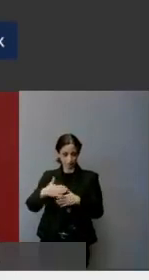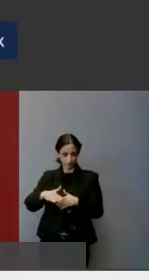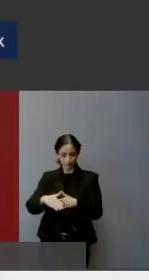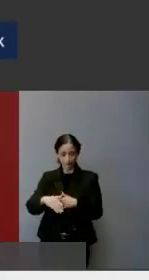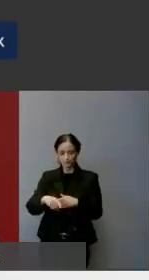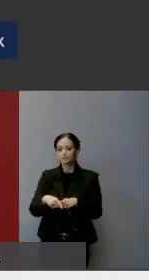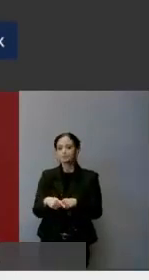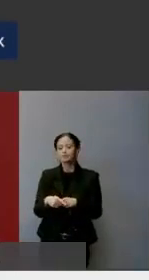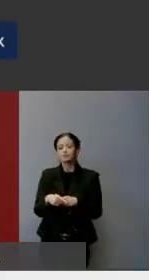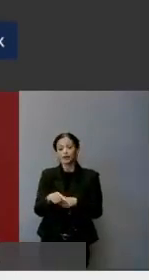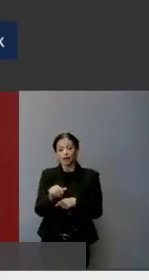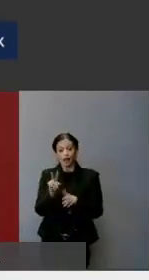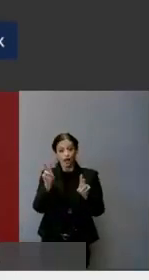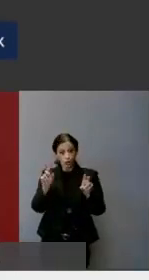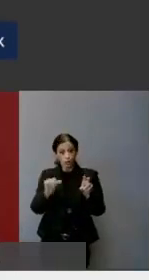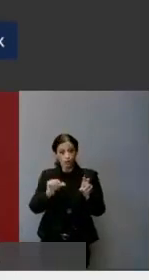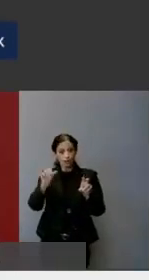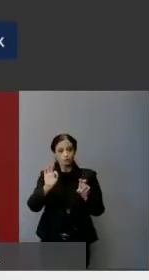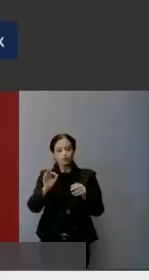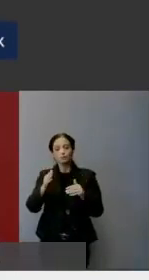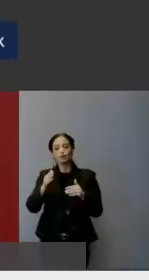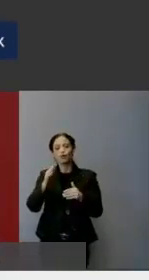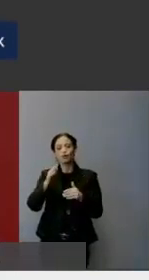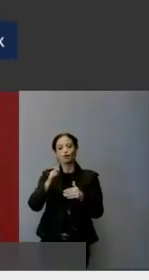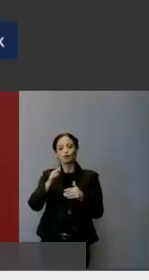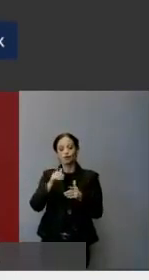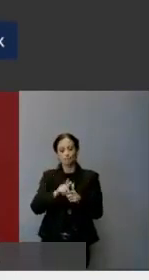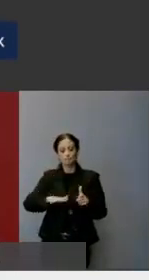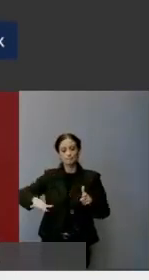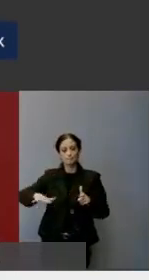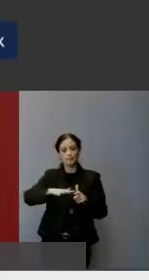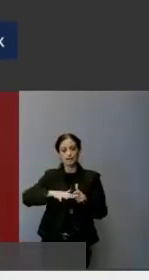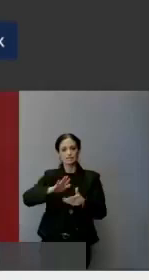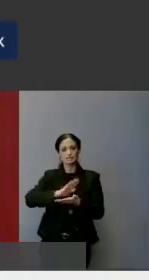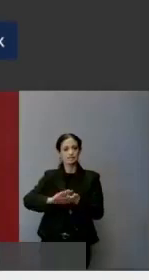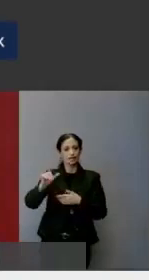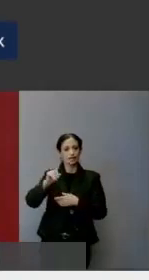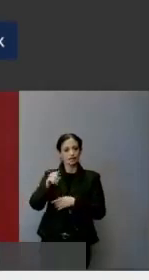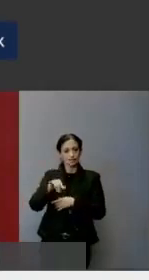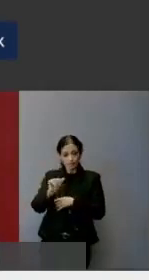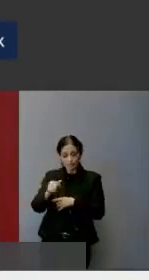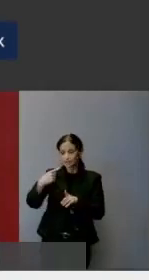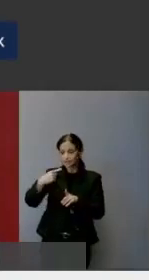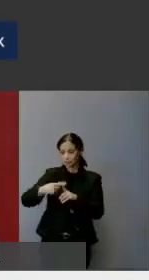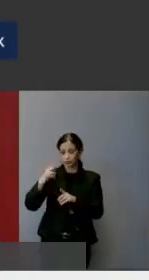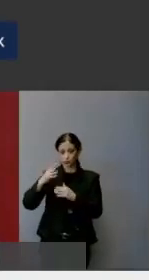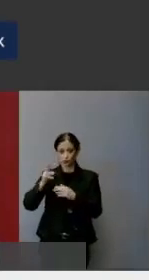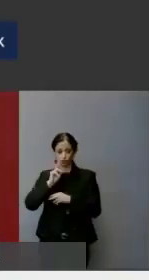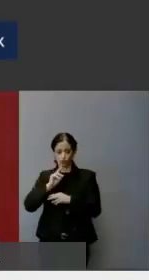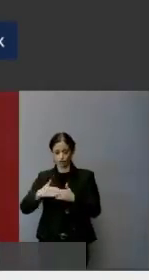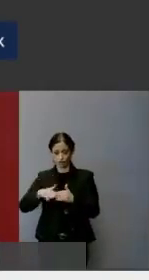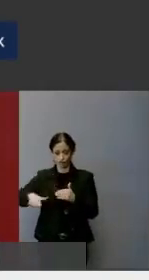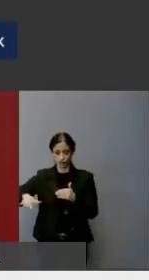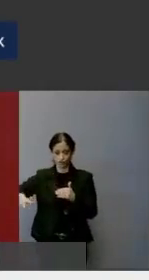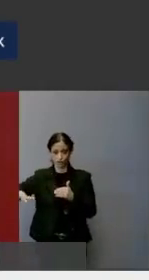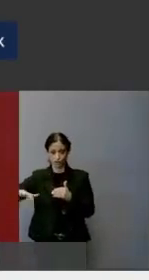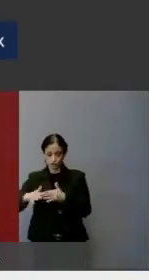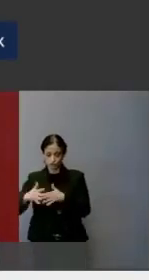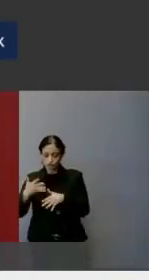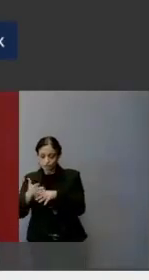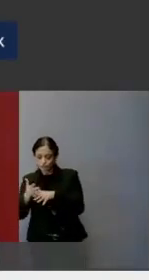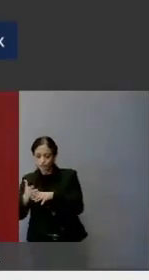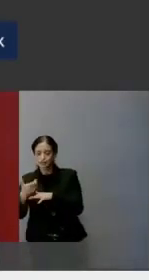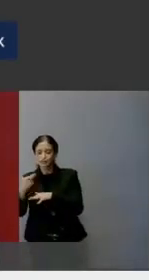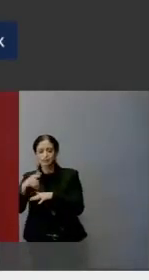quello di alle vie limitrofe a santa zita piazza santa zita e anche diciamo a seguito degli interventi che ci sono stati viale